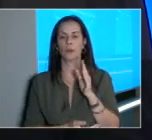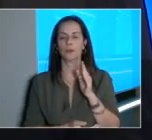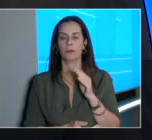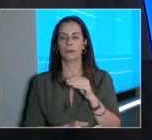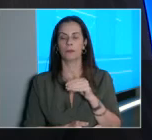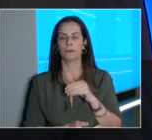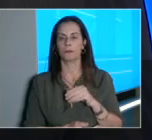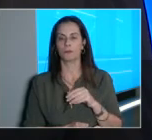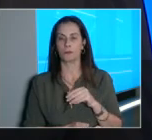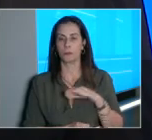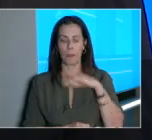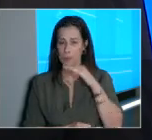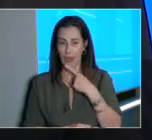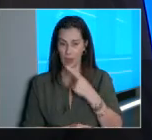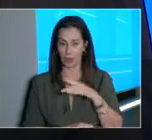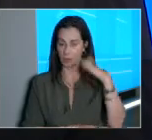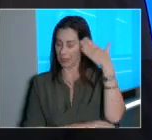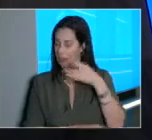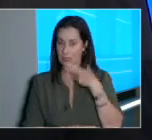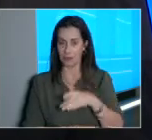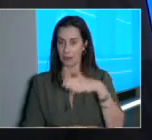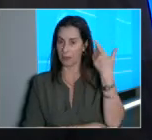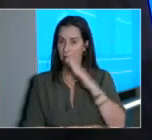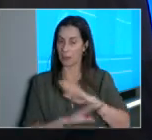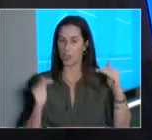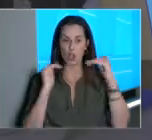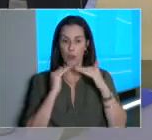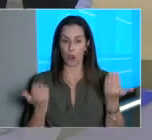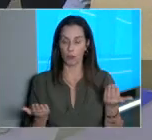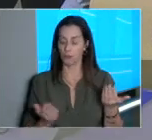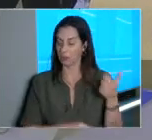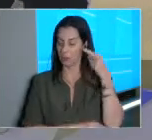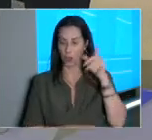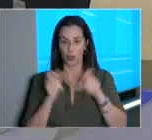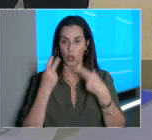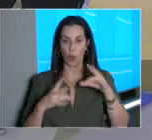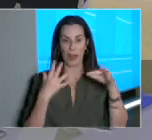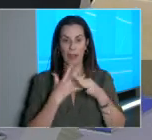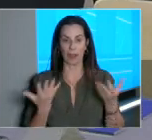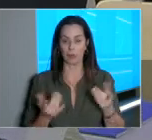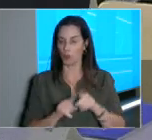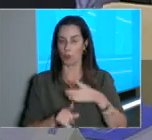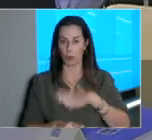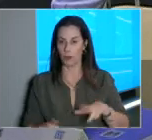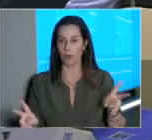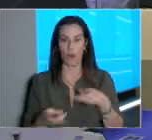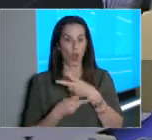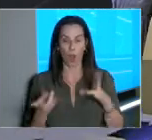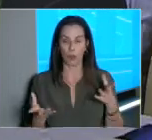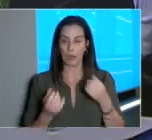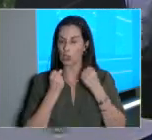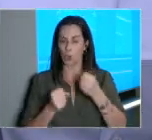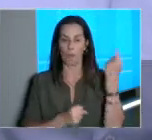הלכה, זה נקודת קצה. מספיק להגיד שזאת מדינה, מדינת ישראל היא מדינה בלי שוויון, מדינה שבה אנשים לא יכולים להתחתן כאוות נפשם, ולא יכולים